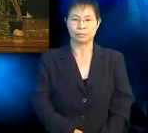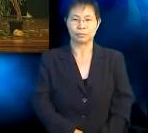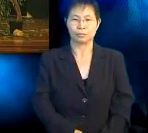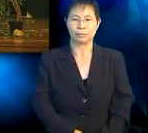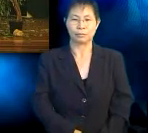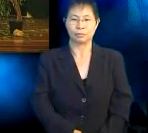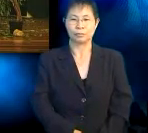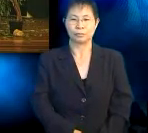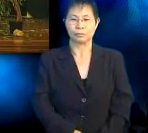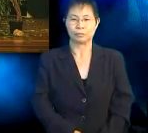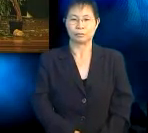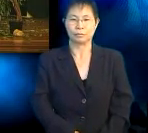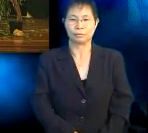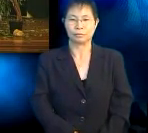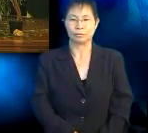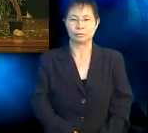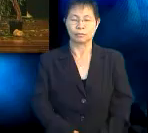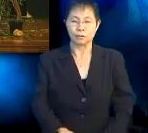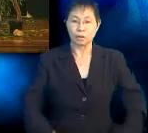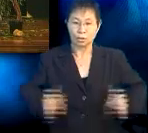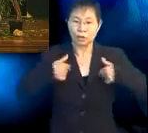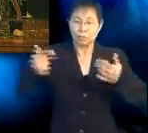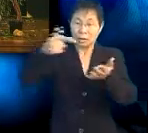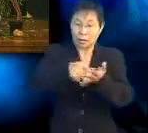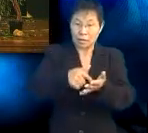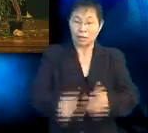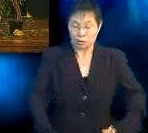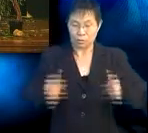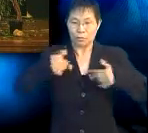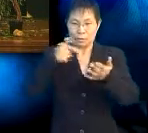Kau si budak berita? Hidup lagi dia? Ya.